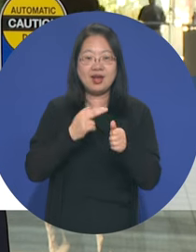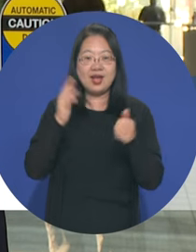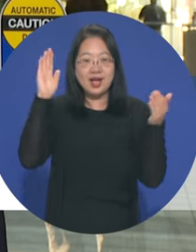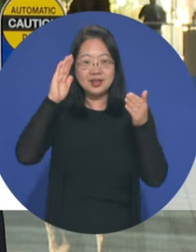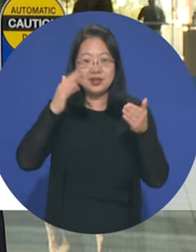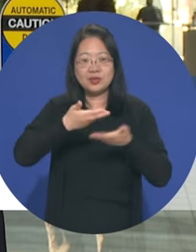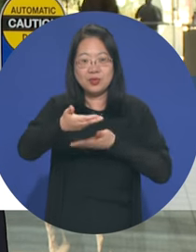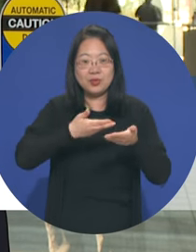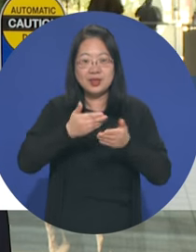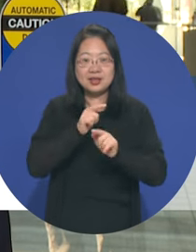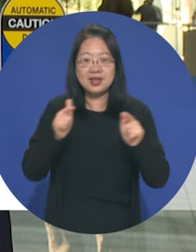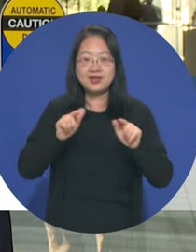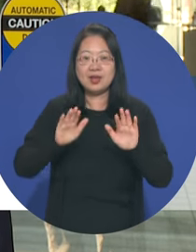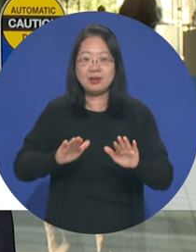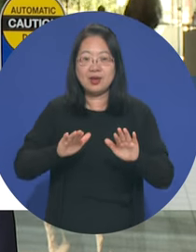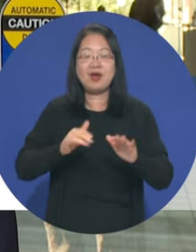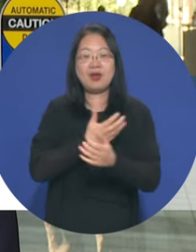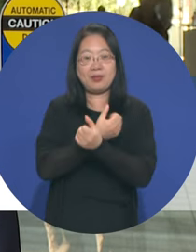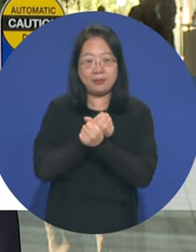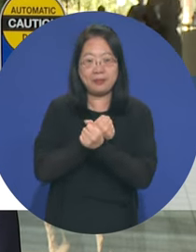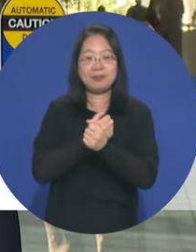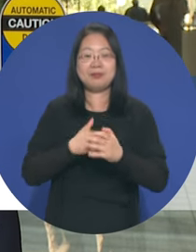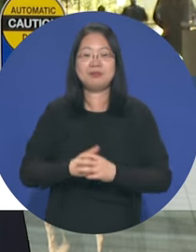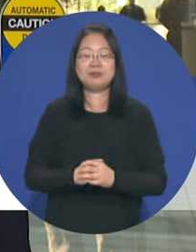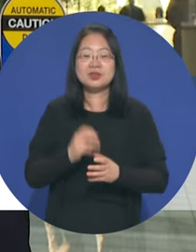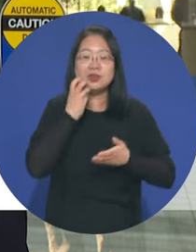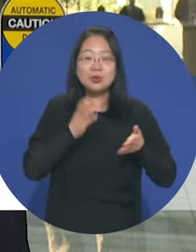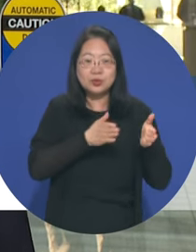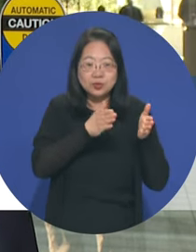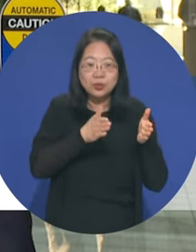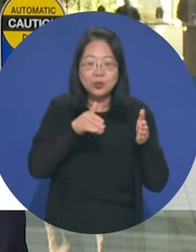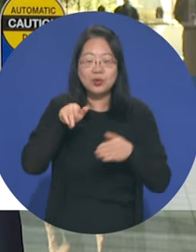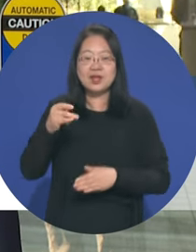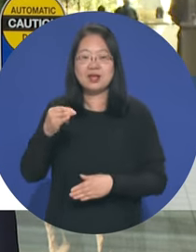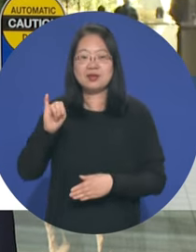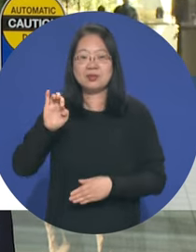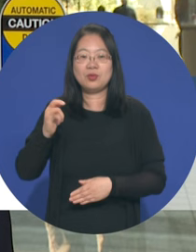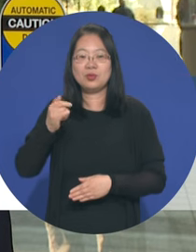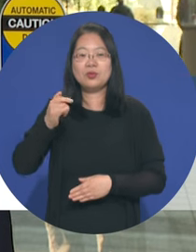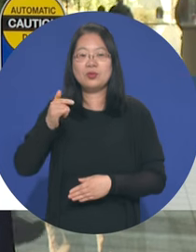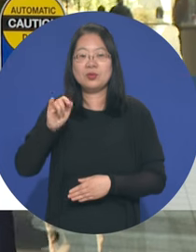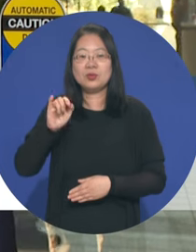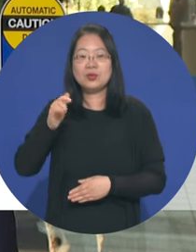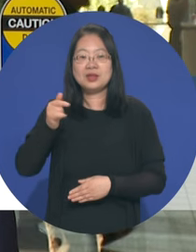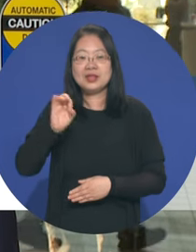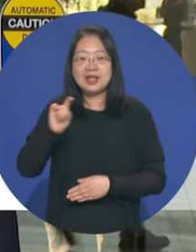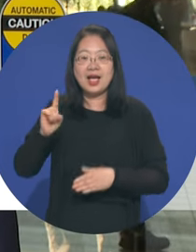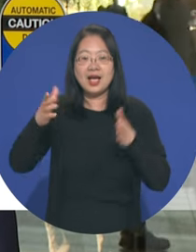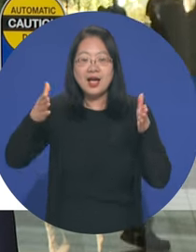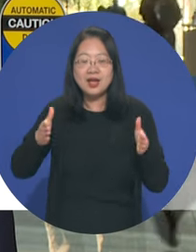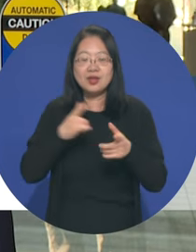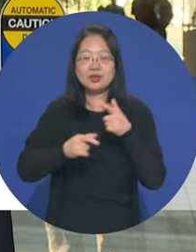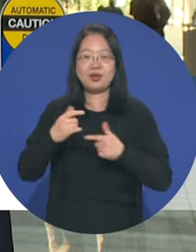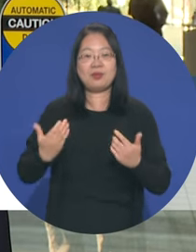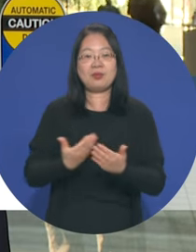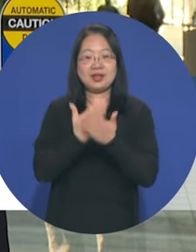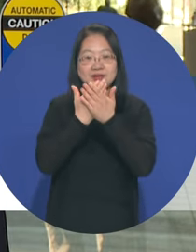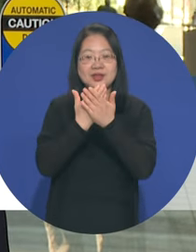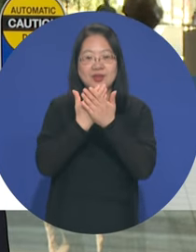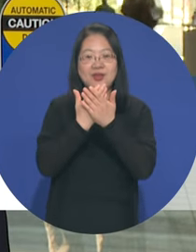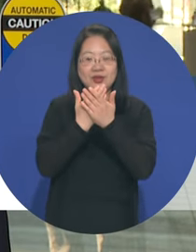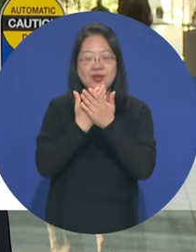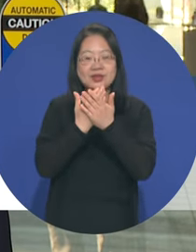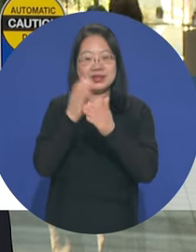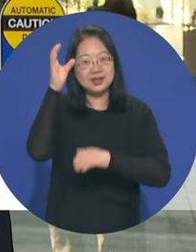대학의 인적 교류에 대해서 이번에 협약을 맺게 돼서 우리 경기도와 캘리포니아 간의 그 더 많은